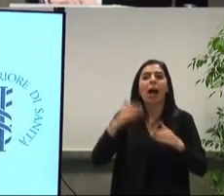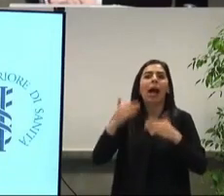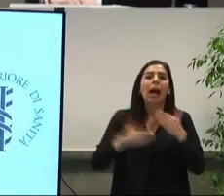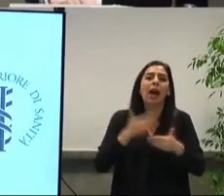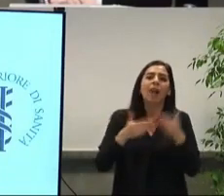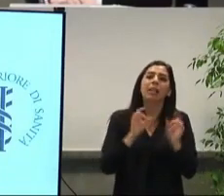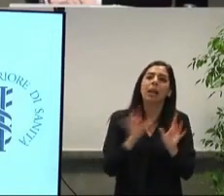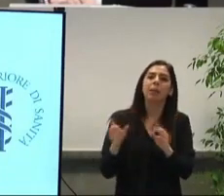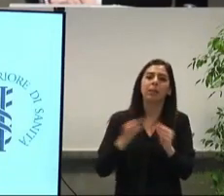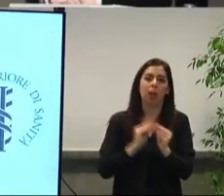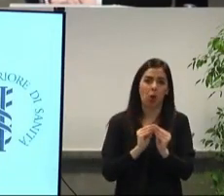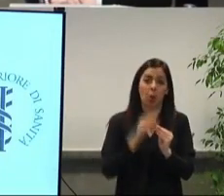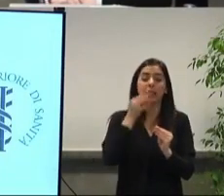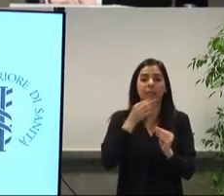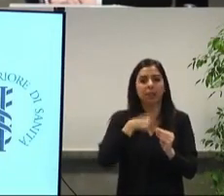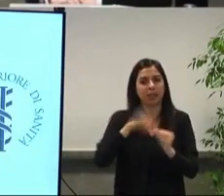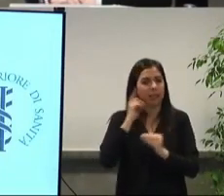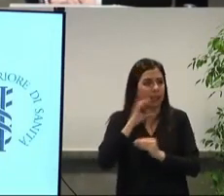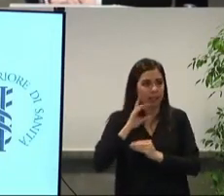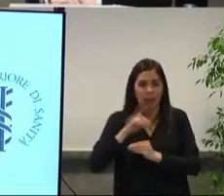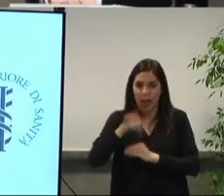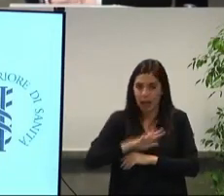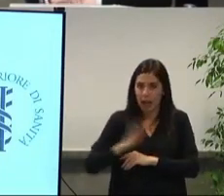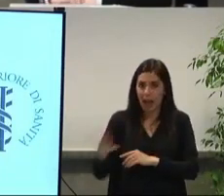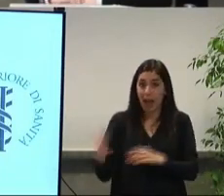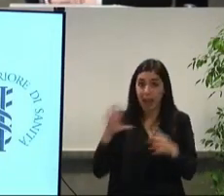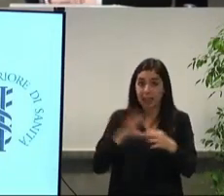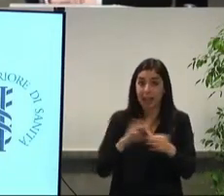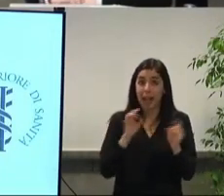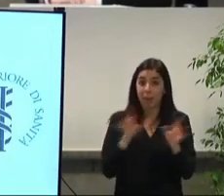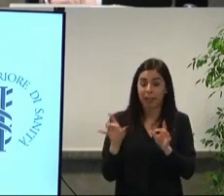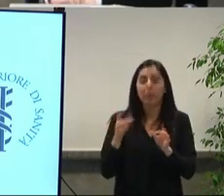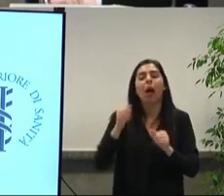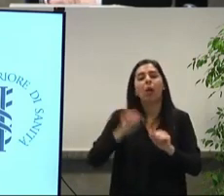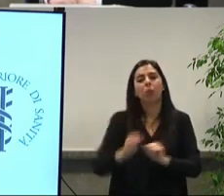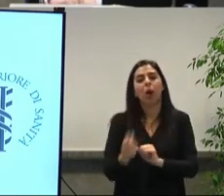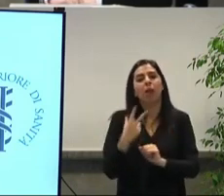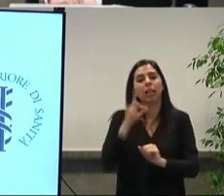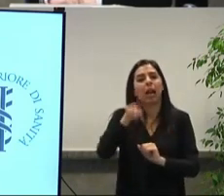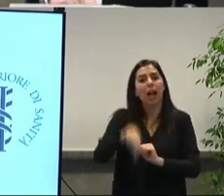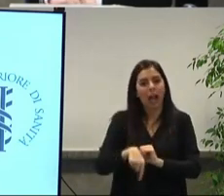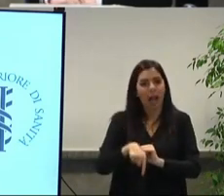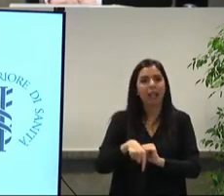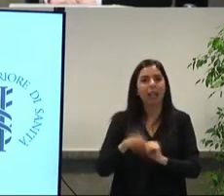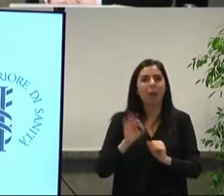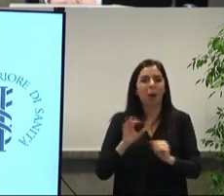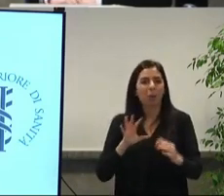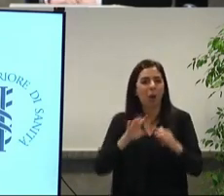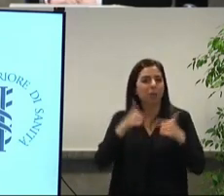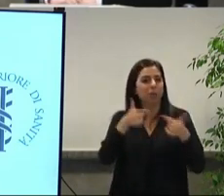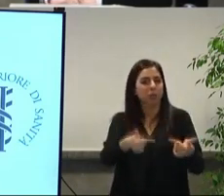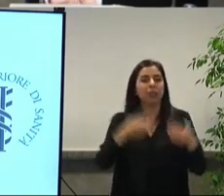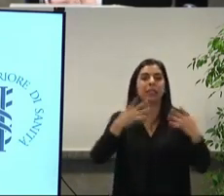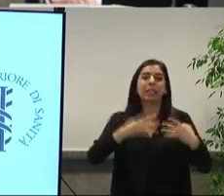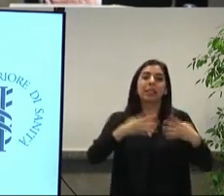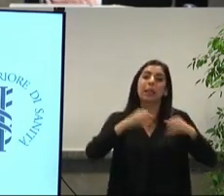l'epidemia. E quindi, siccome sappiamo anche tante altre cose sull'epidemia, dire quale sarà l'impatto sul sistema sanitario in termini